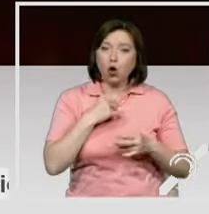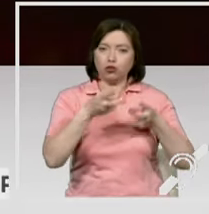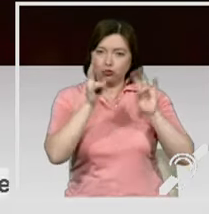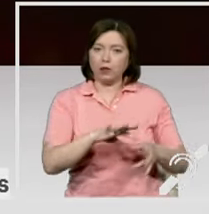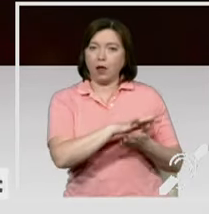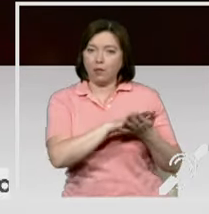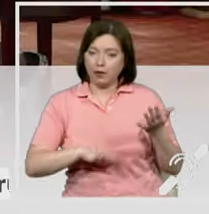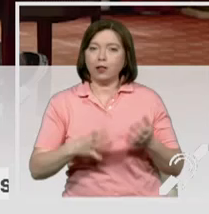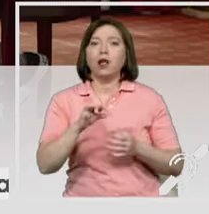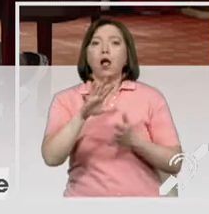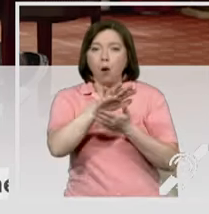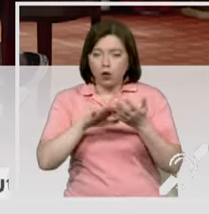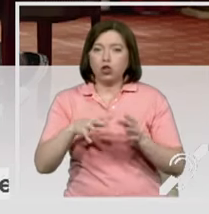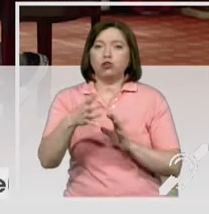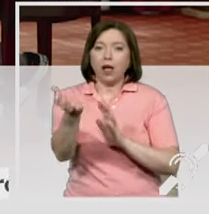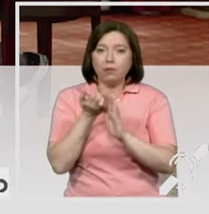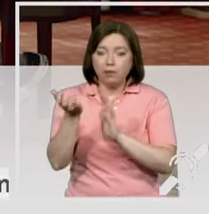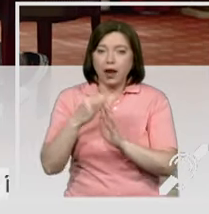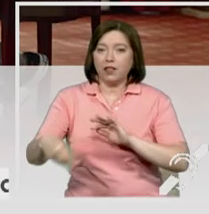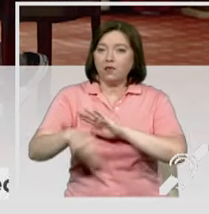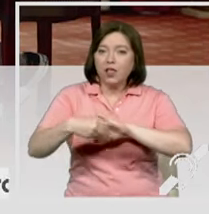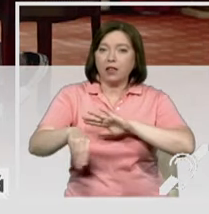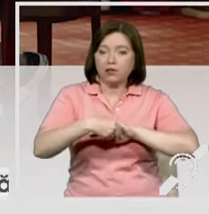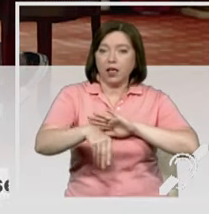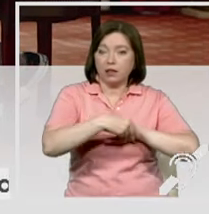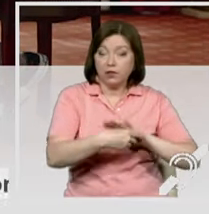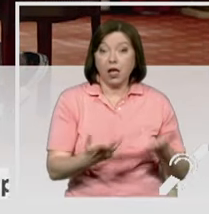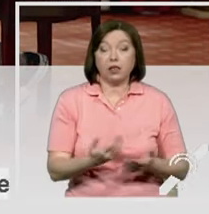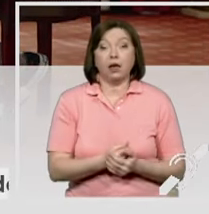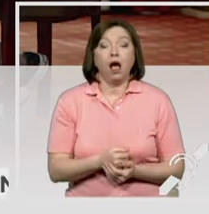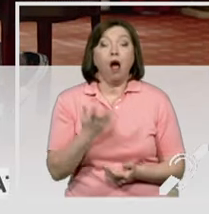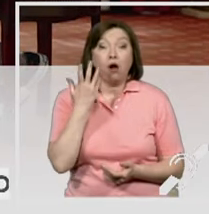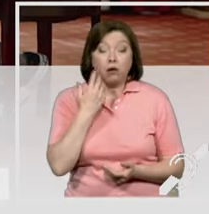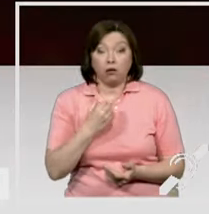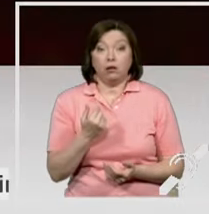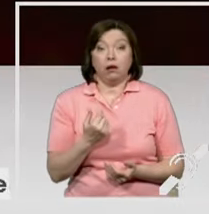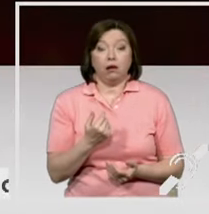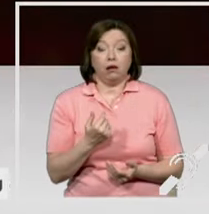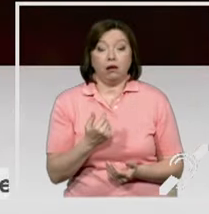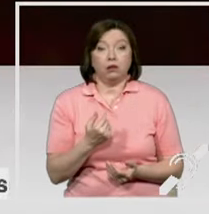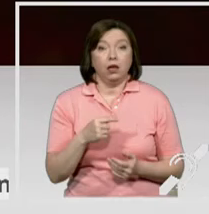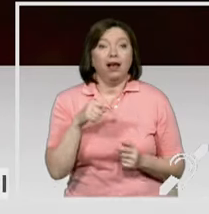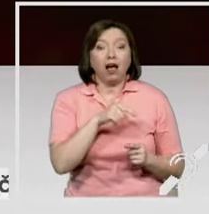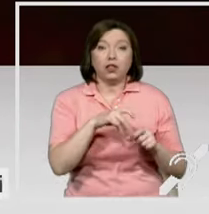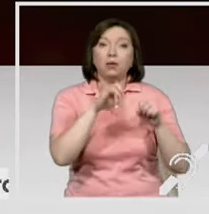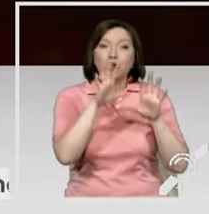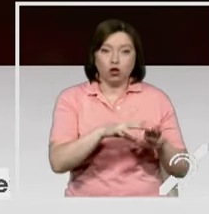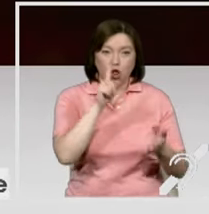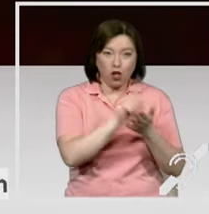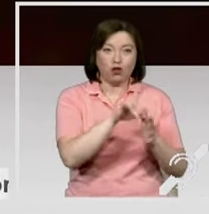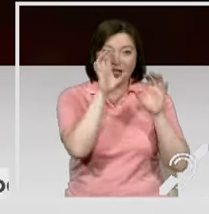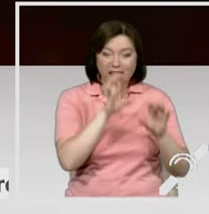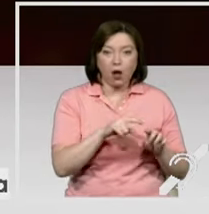остаться, чтобы брать взятки, когда они принимают одно решение или